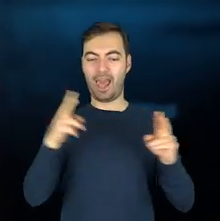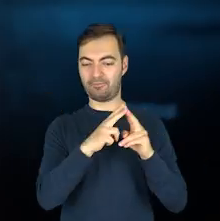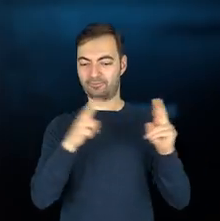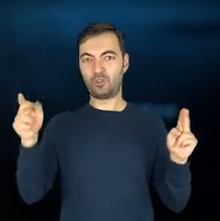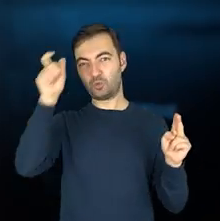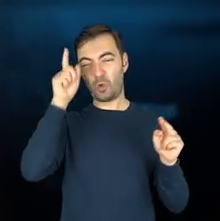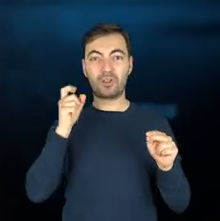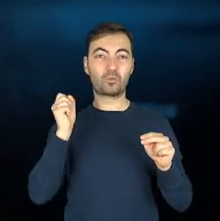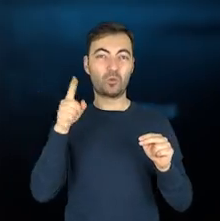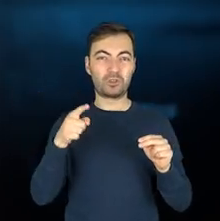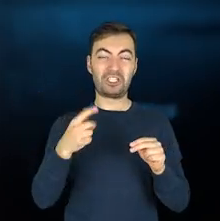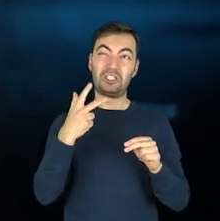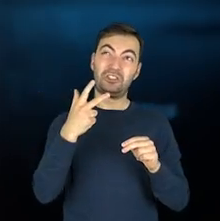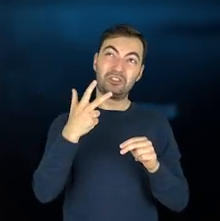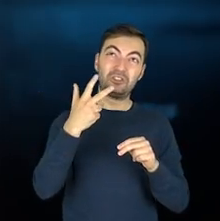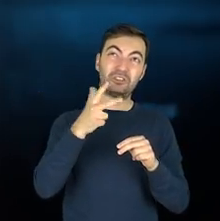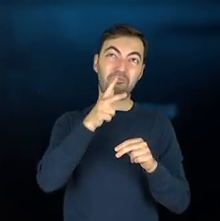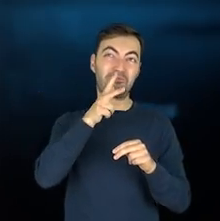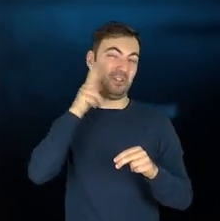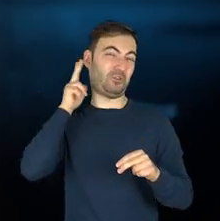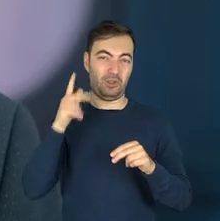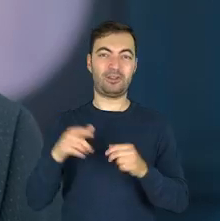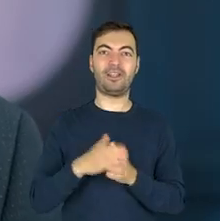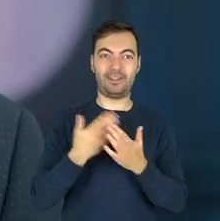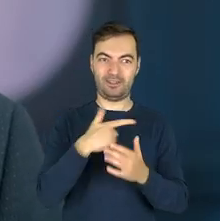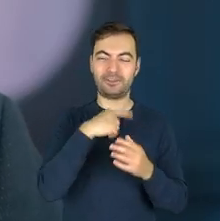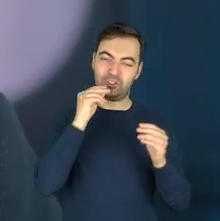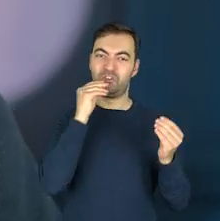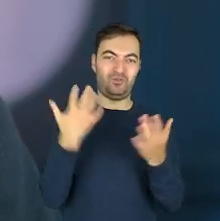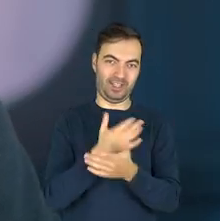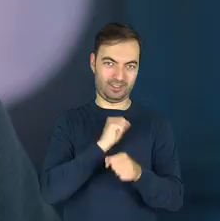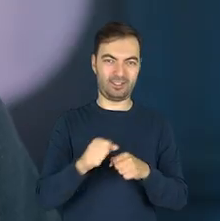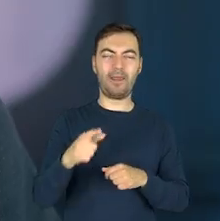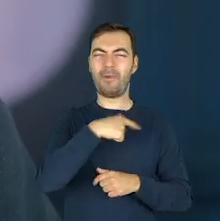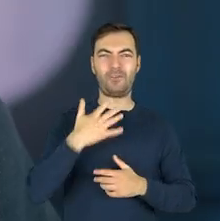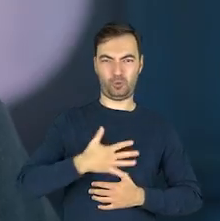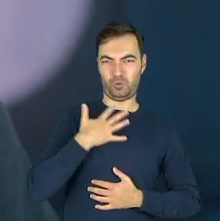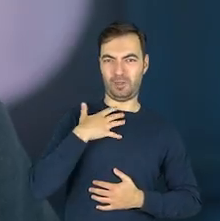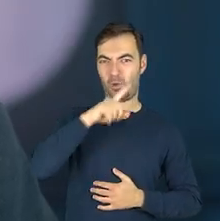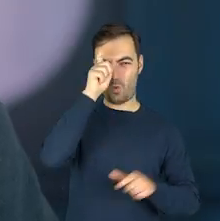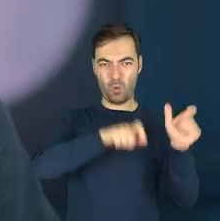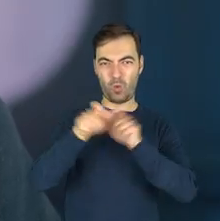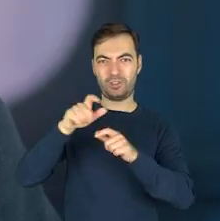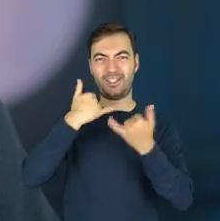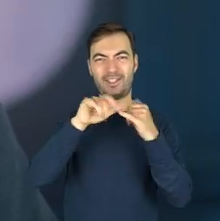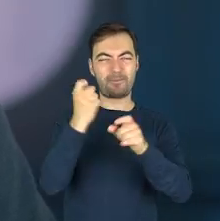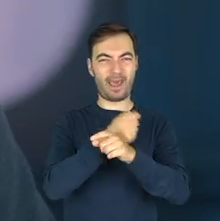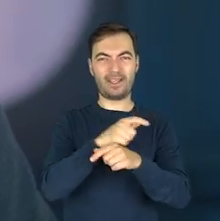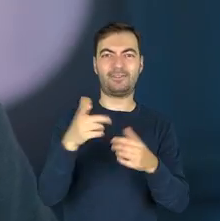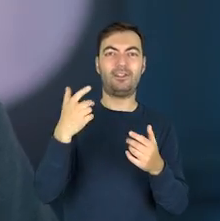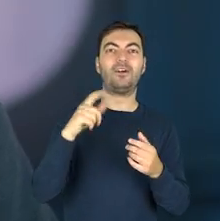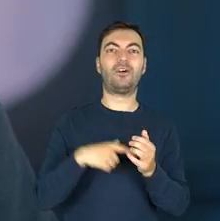3,5 dnia temu. Jesteśmy więc tutaj całkiem nowi. Choć może nam się wydawać, że ludzie z innych krajów, a zwłaszcza z